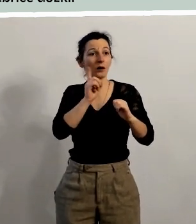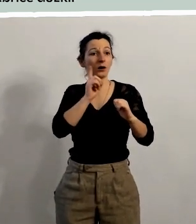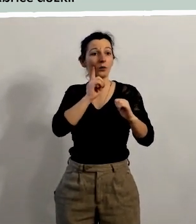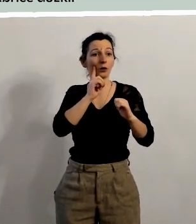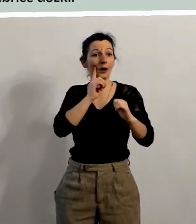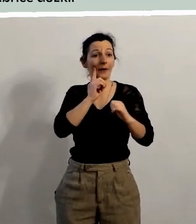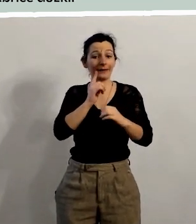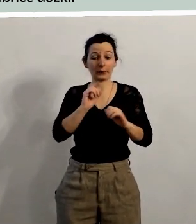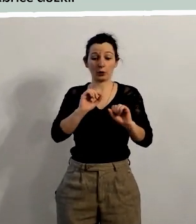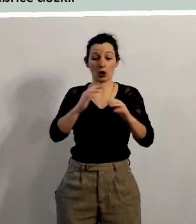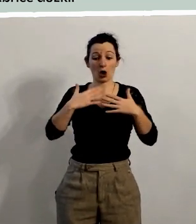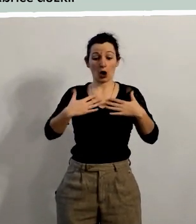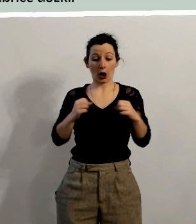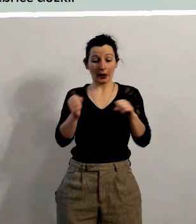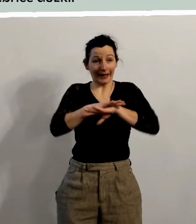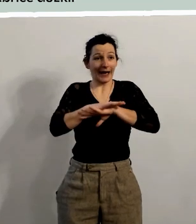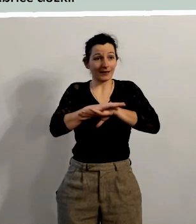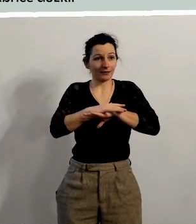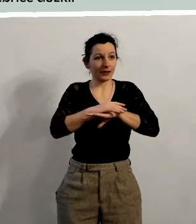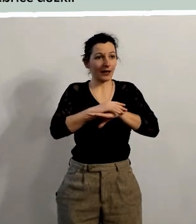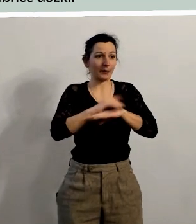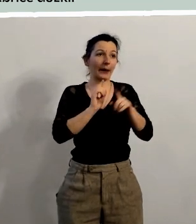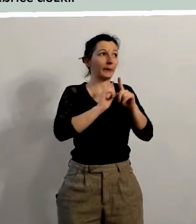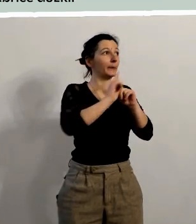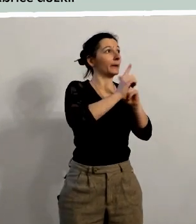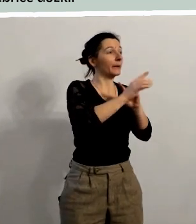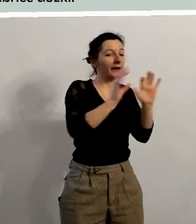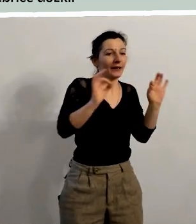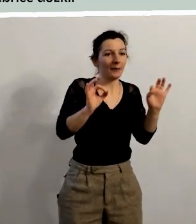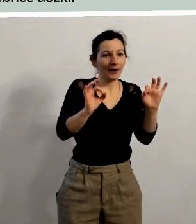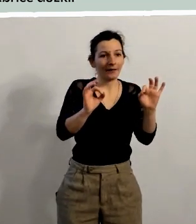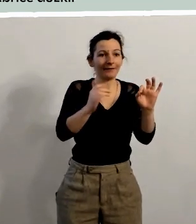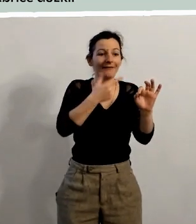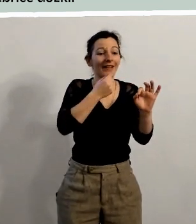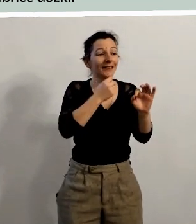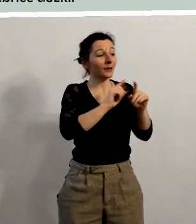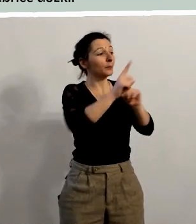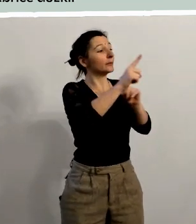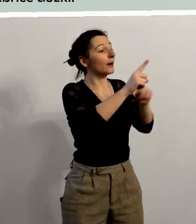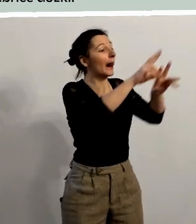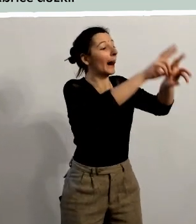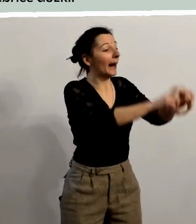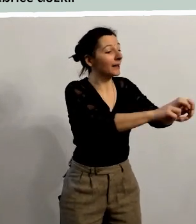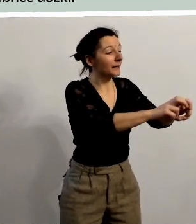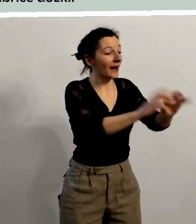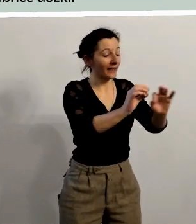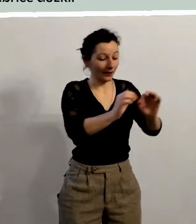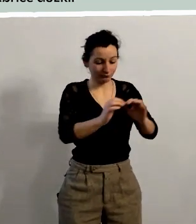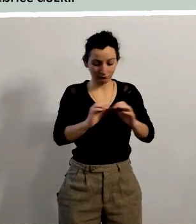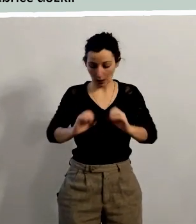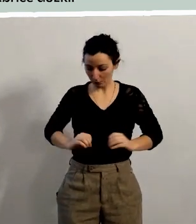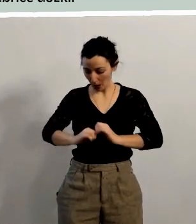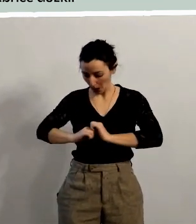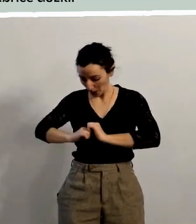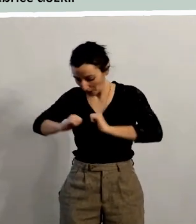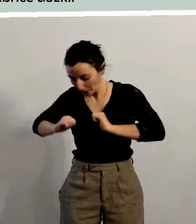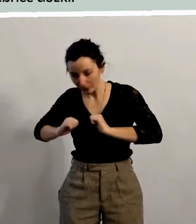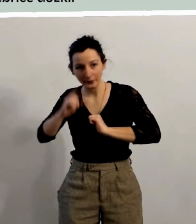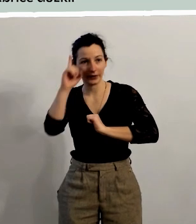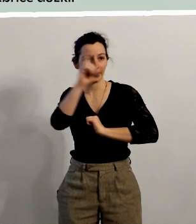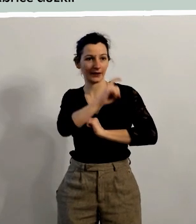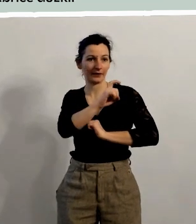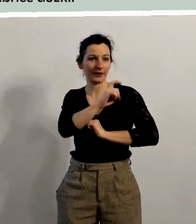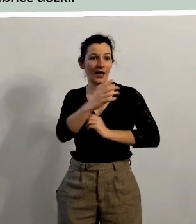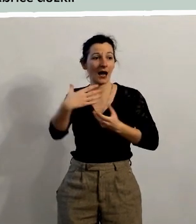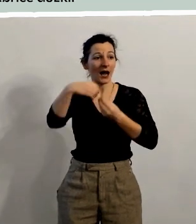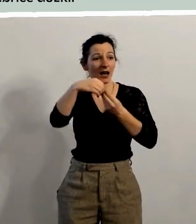corps de la femme, ils ne sont pas émis à l'extérieur du corps comme les spermatozoïdes. Et les moyens de mesure ne sont pas les mêmes, ce sont des